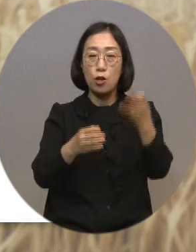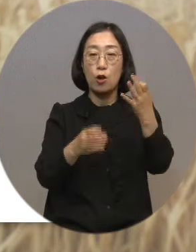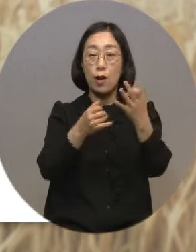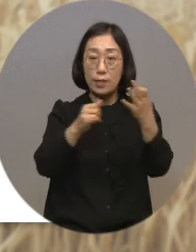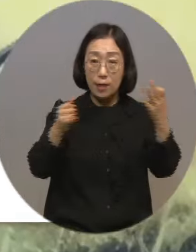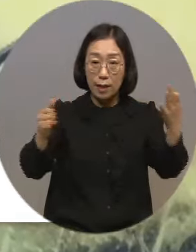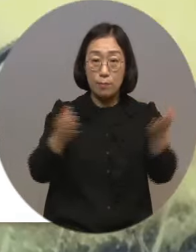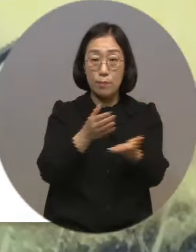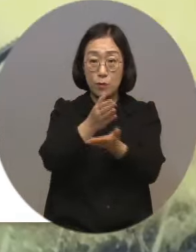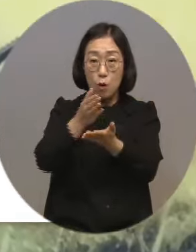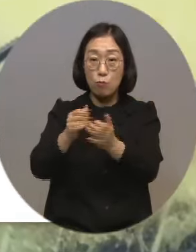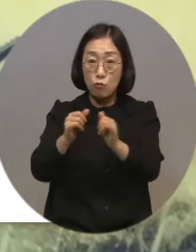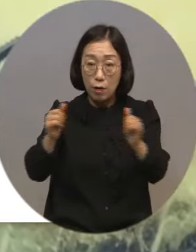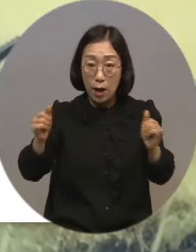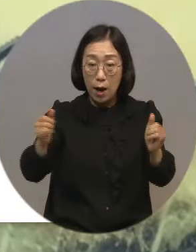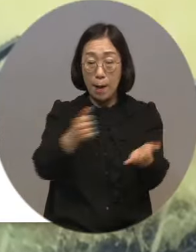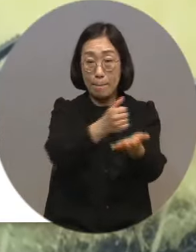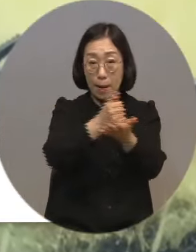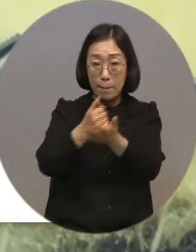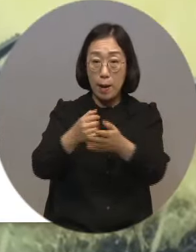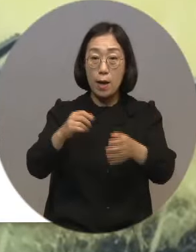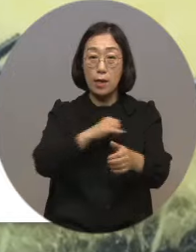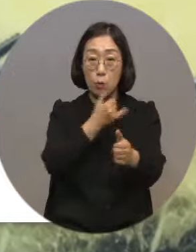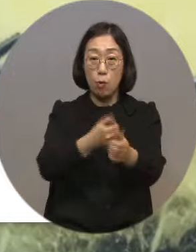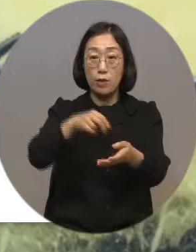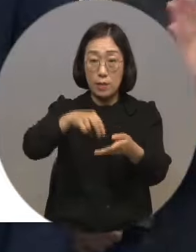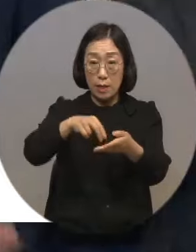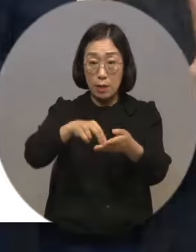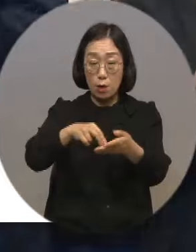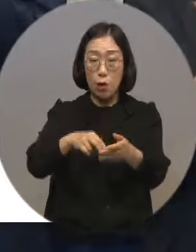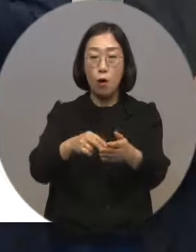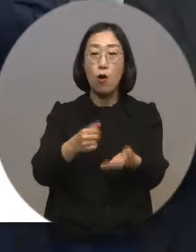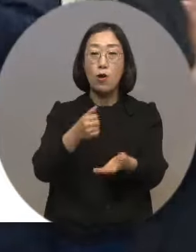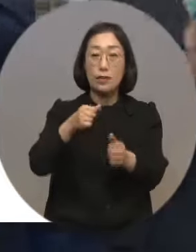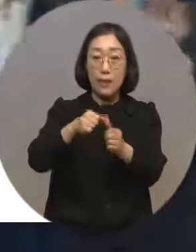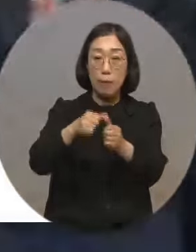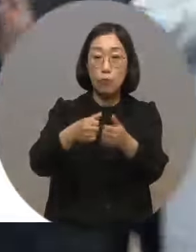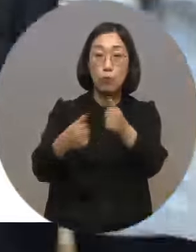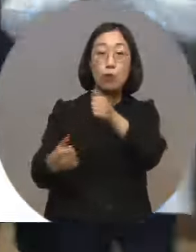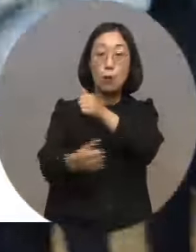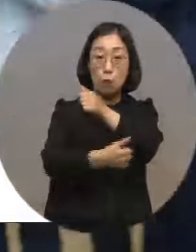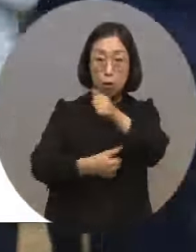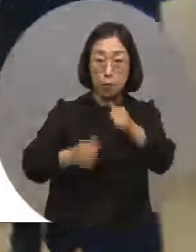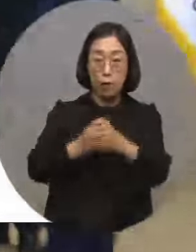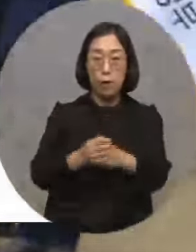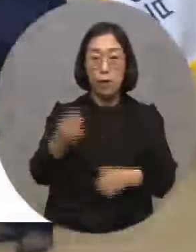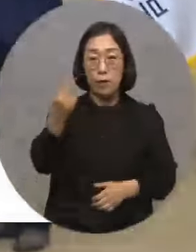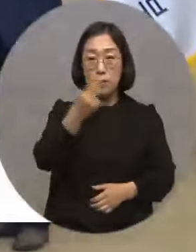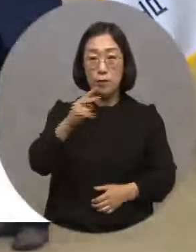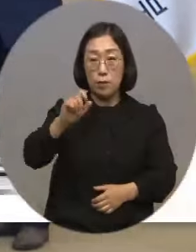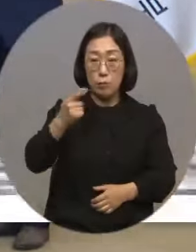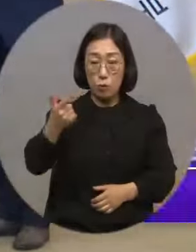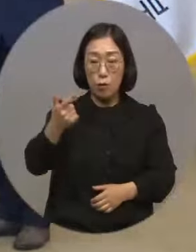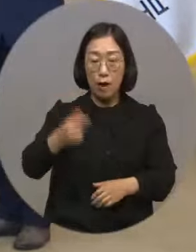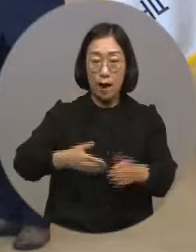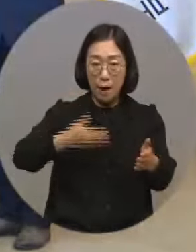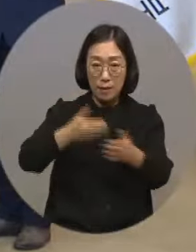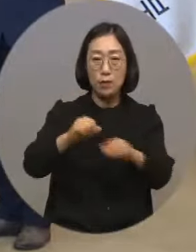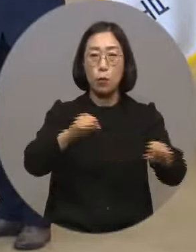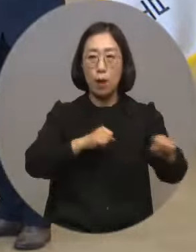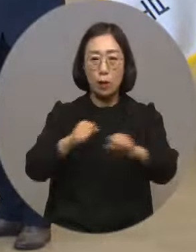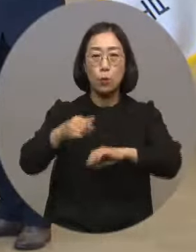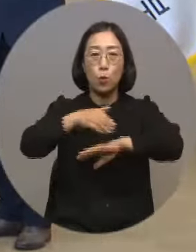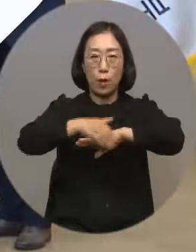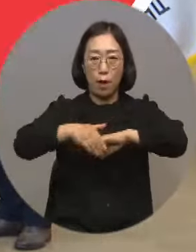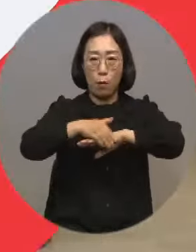민간 전문가로 구성된 북한인권센터 건립자문위는 센터 공사가 마무리되는 2026년까지 활동할